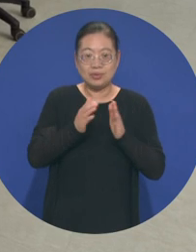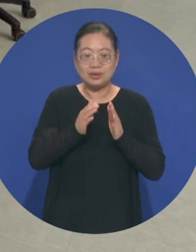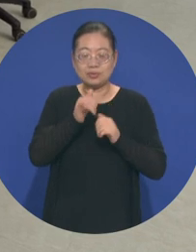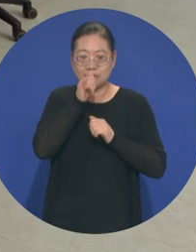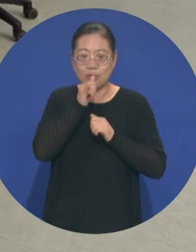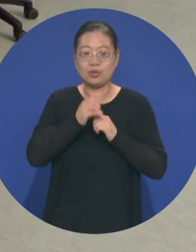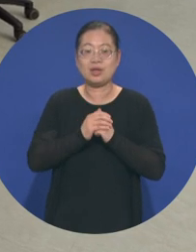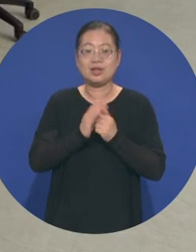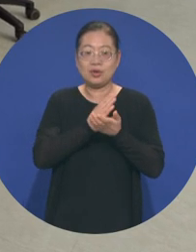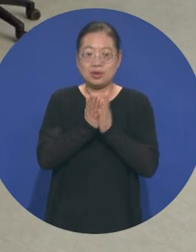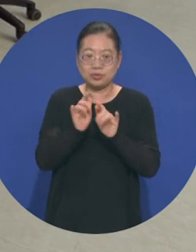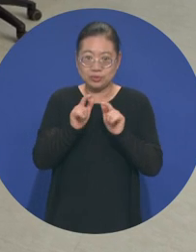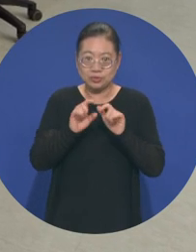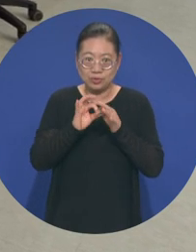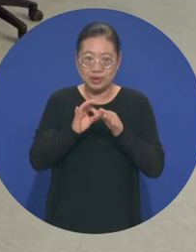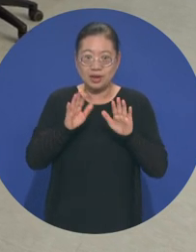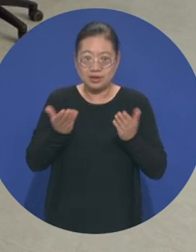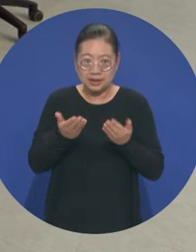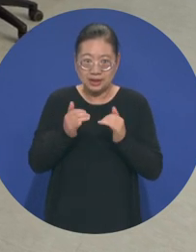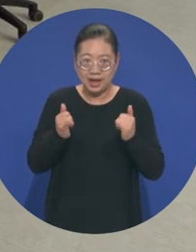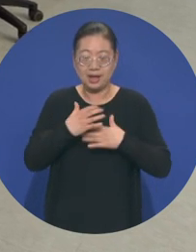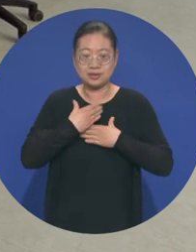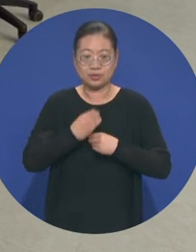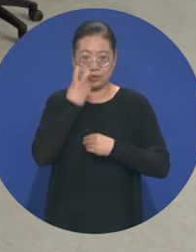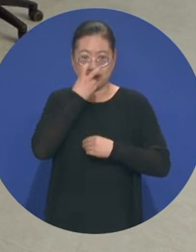근로자의 안전 관리도 강화했습니다